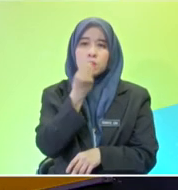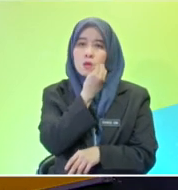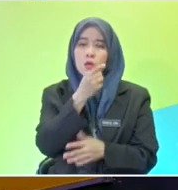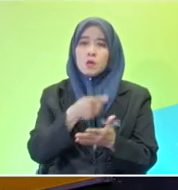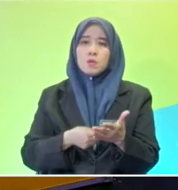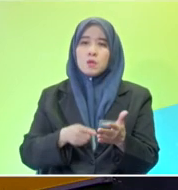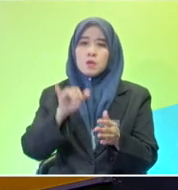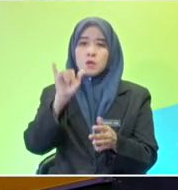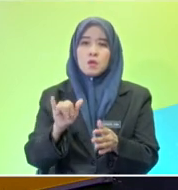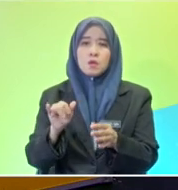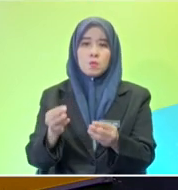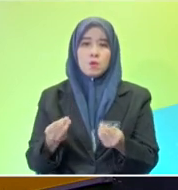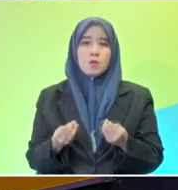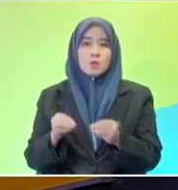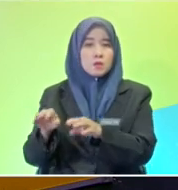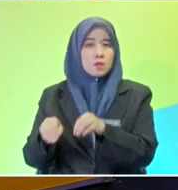bunga ros?